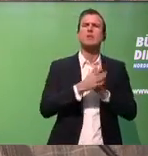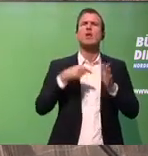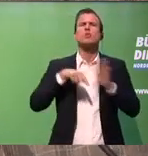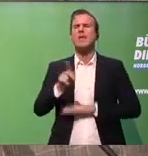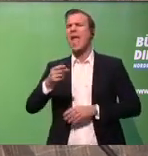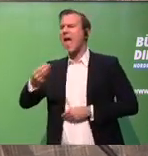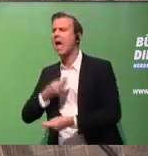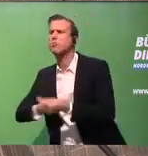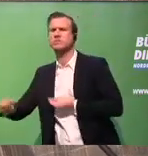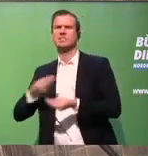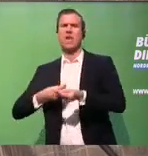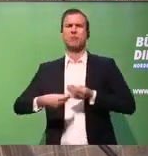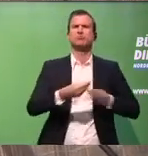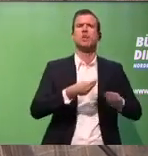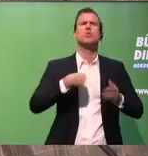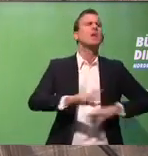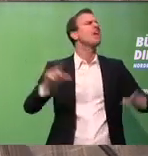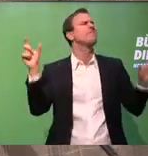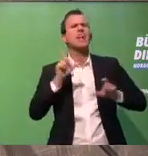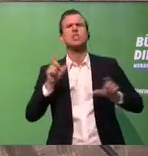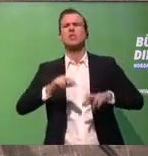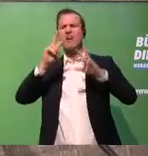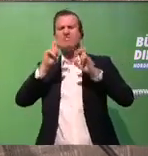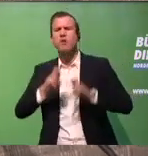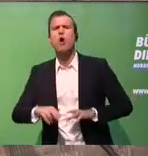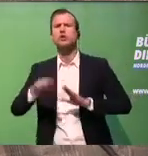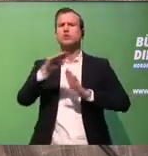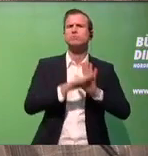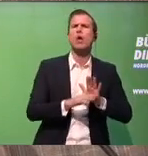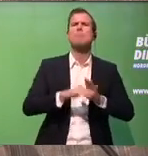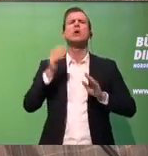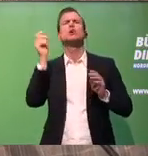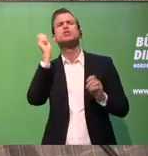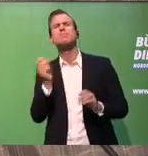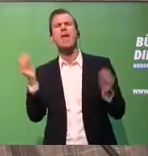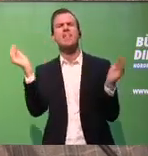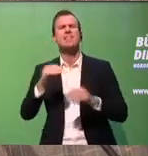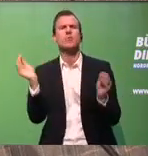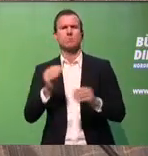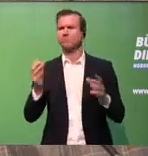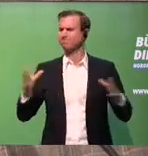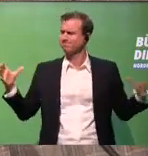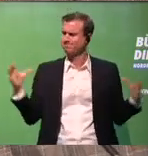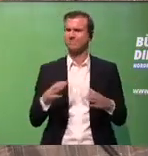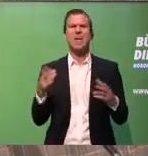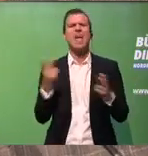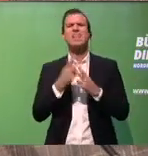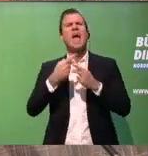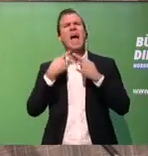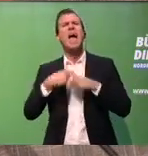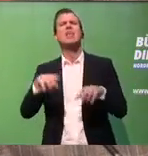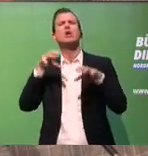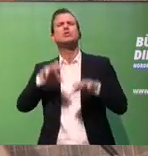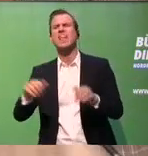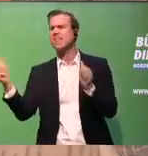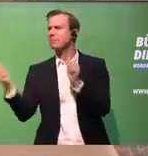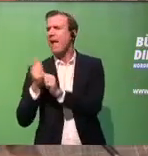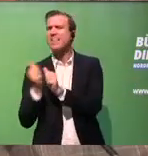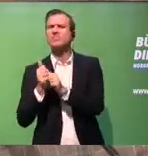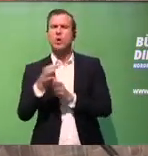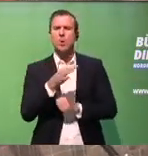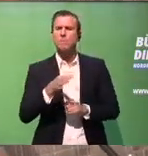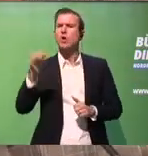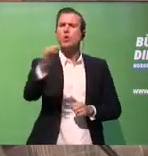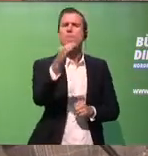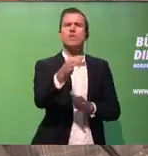Austauschprogramme, über Veranstaltungen, über Forschungsprogramme, Stipendien und anders belebte Städtepartnerschaften von Kommune